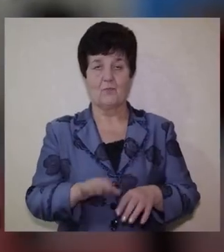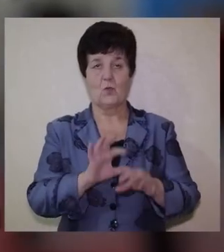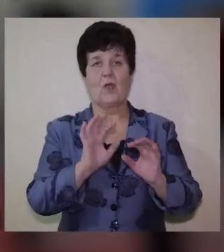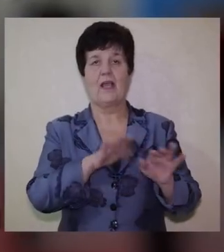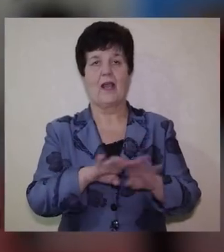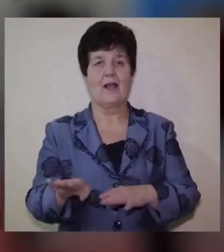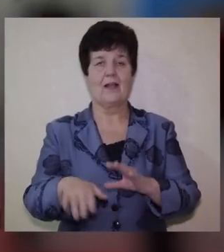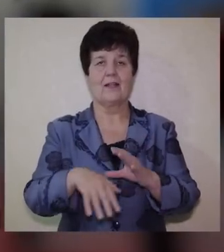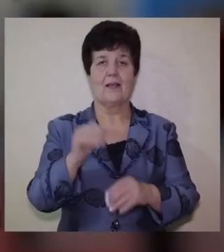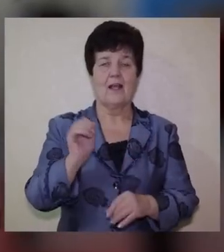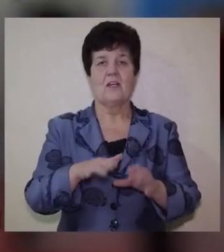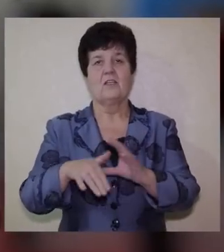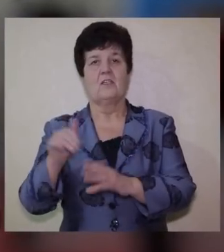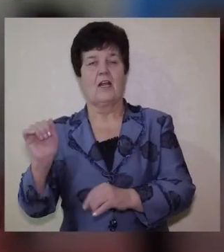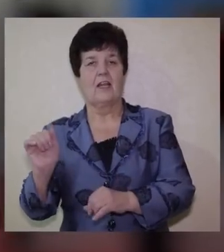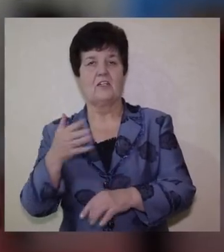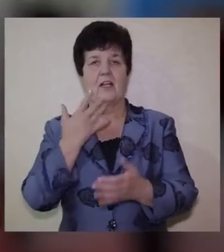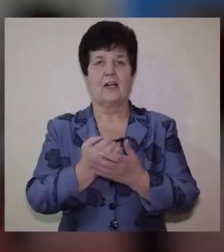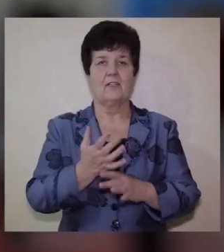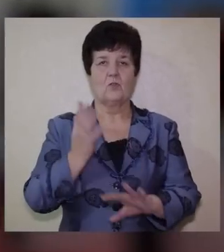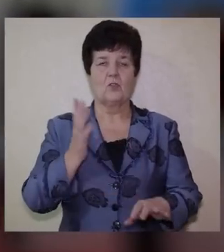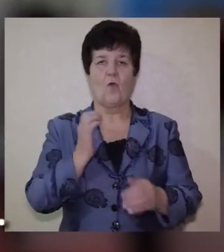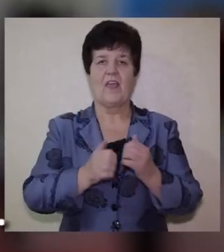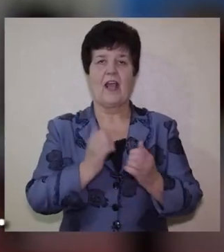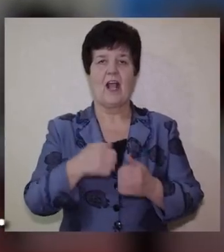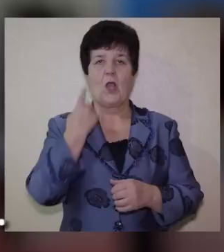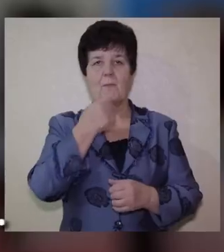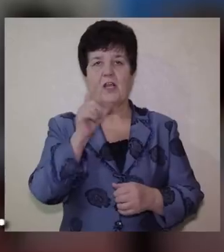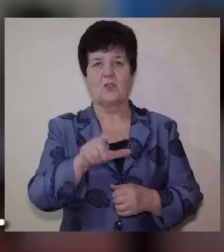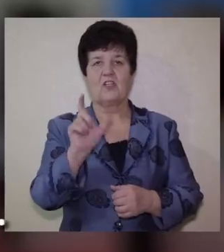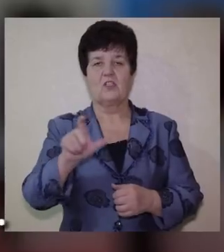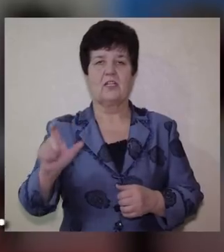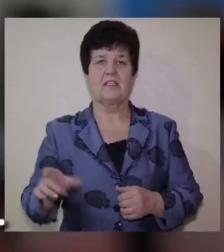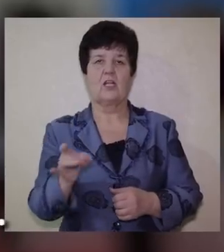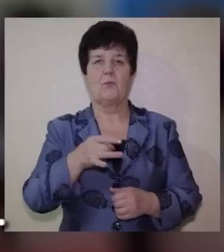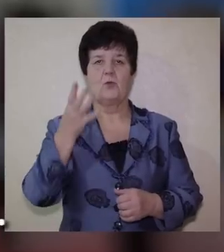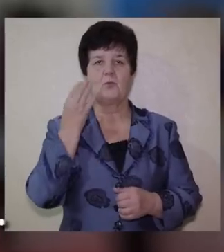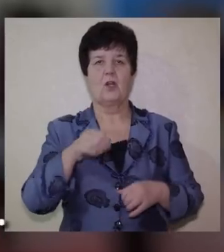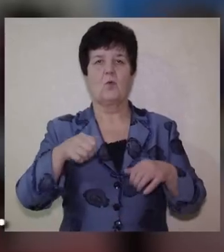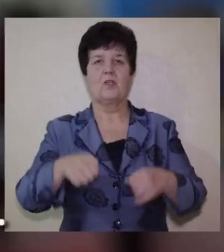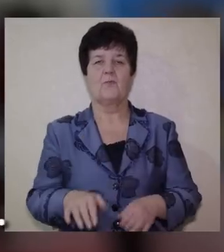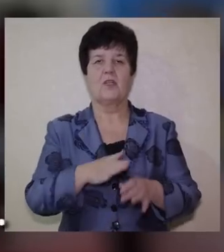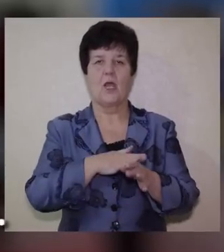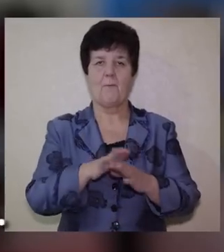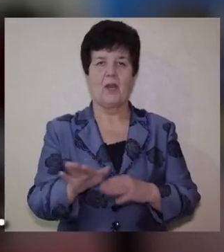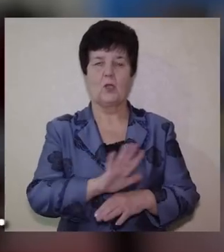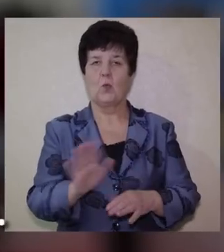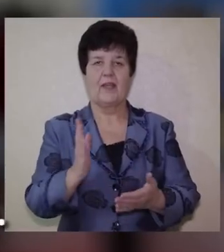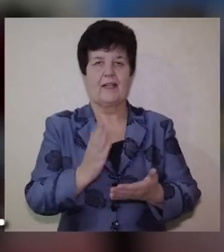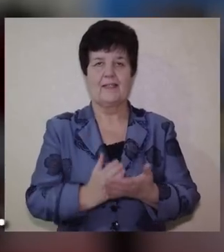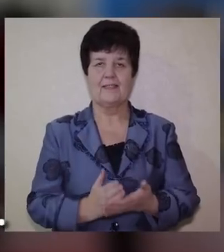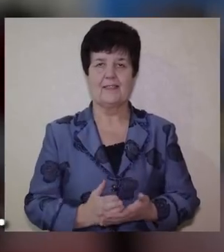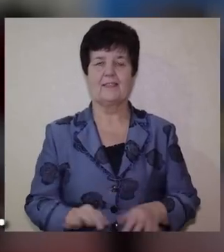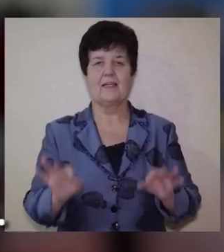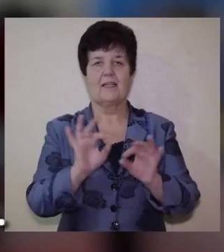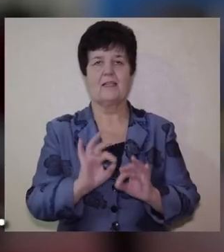fi ales și de a alege, la rândul său, fiecărei persoane cetățeană a Republicii Moldova cu drepturi depline. Nu